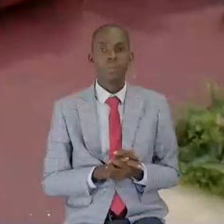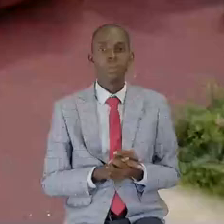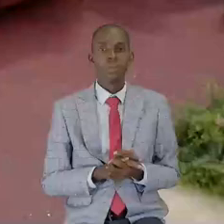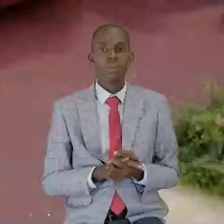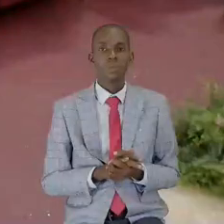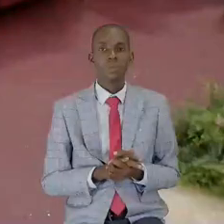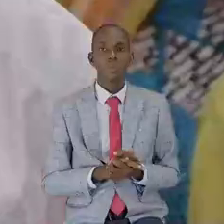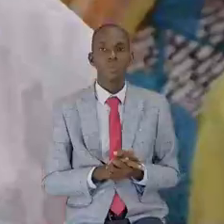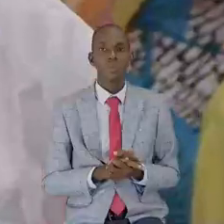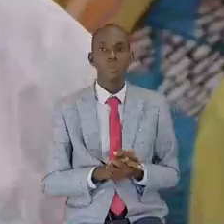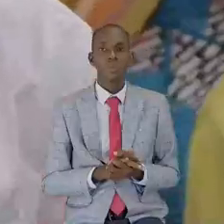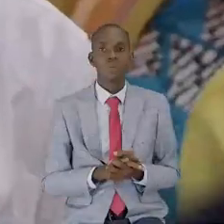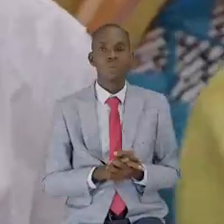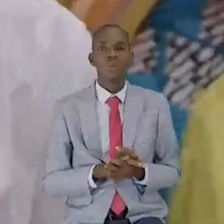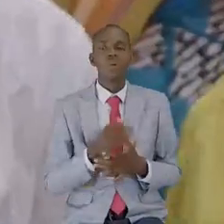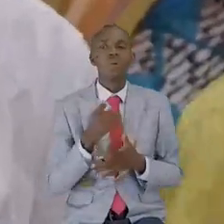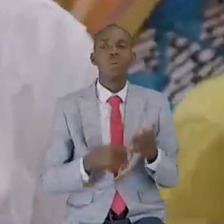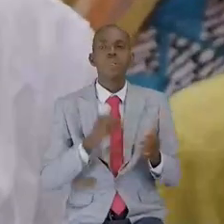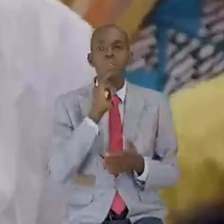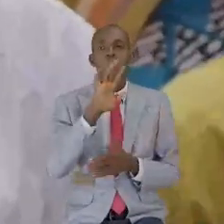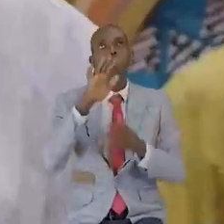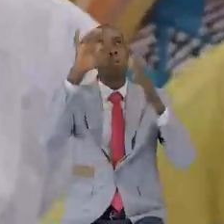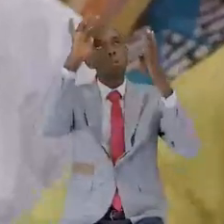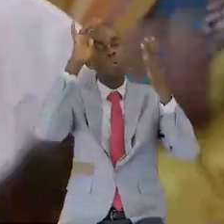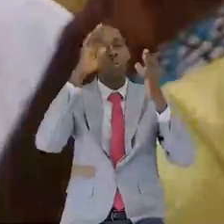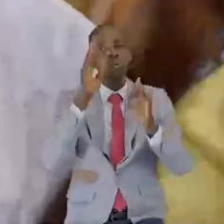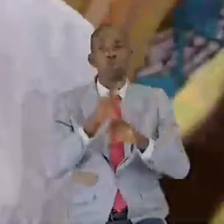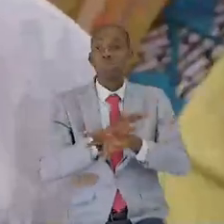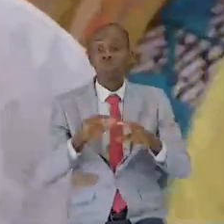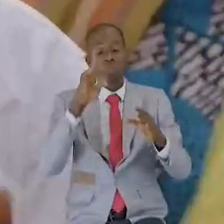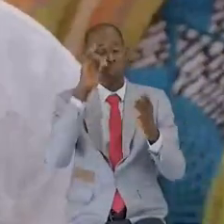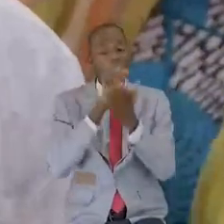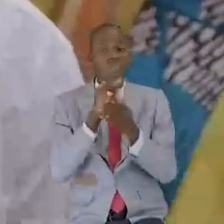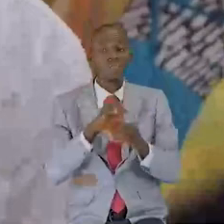Quelle est ton espérance? Est-ce que tu crois en Christ?